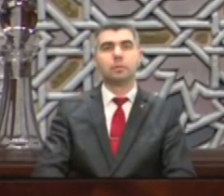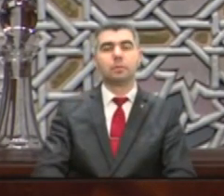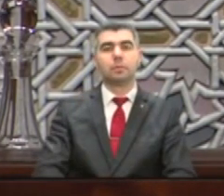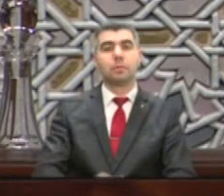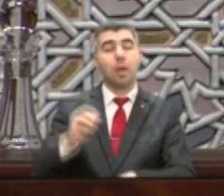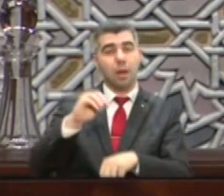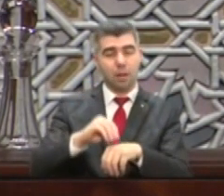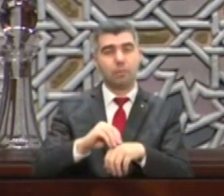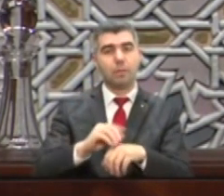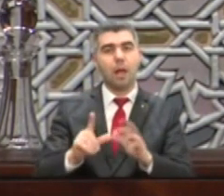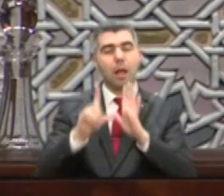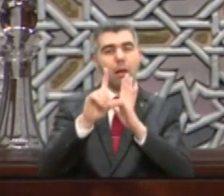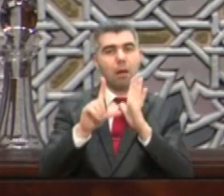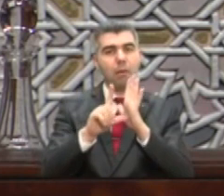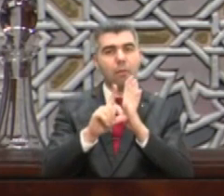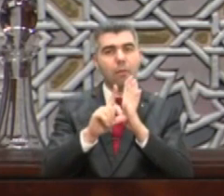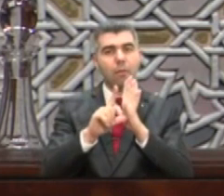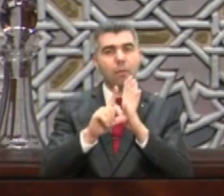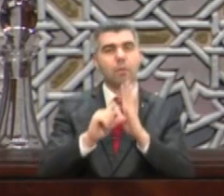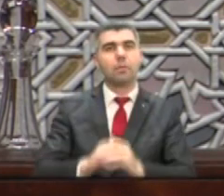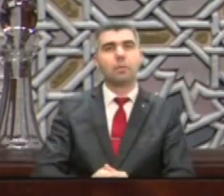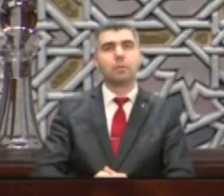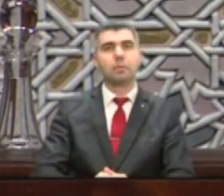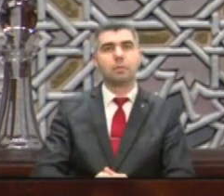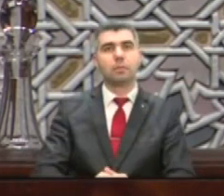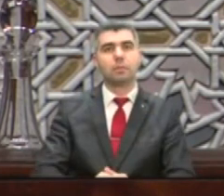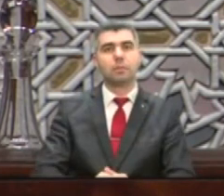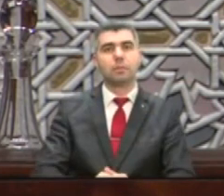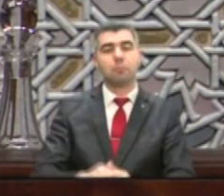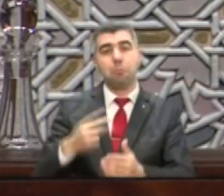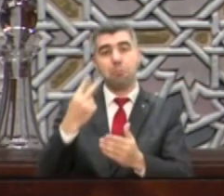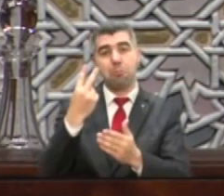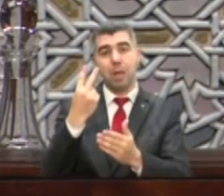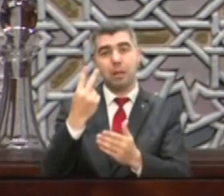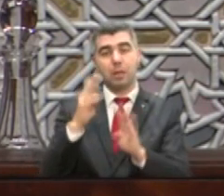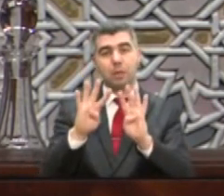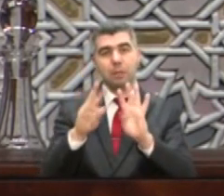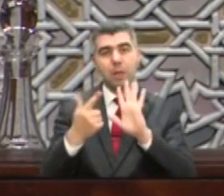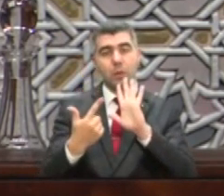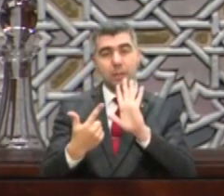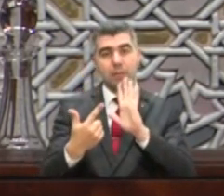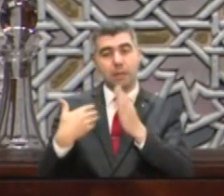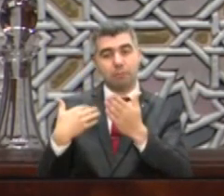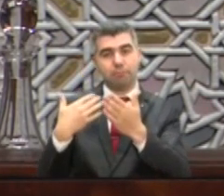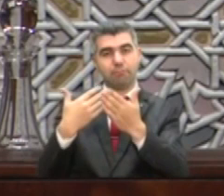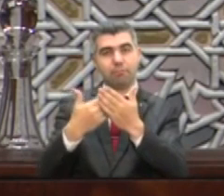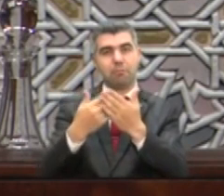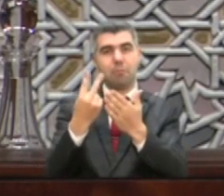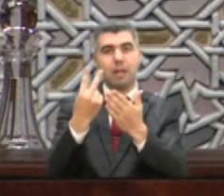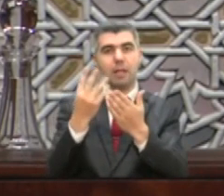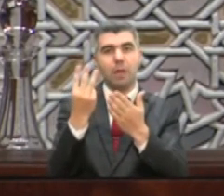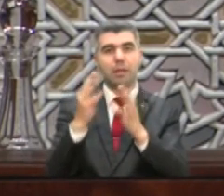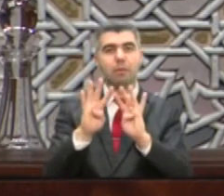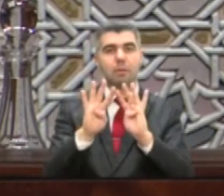وعملا كذلك بمقتضيات المواد من 278 إلى 283 من